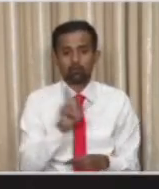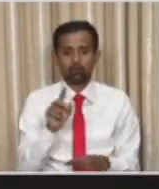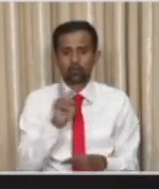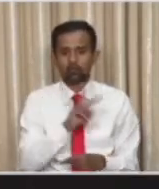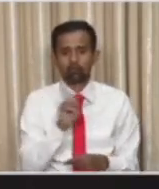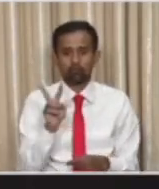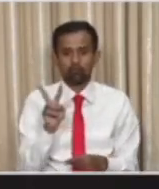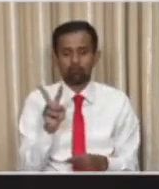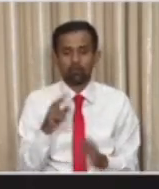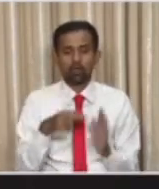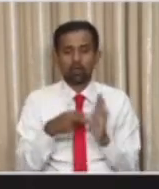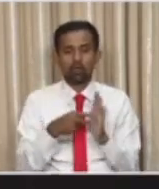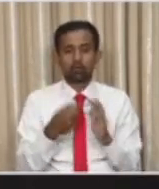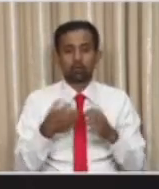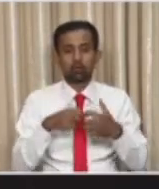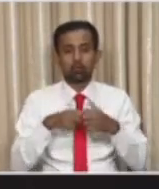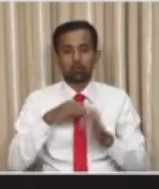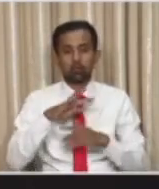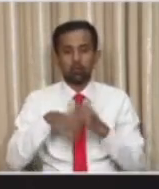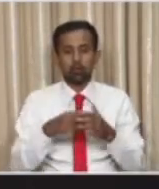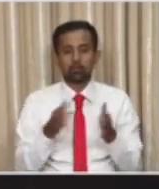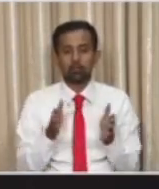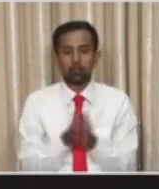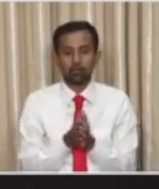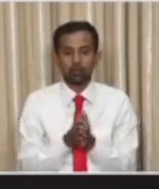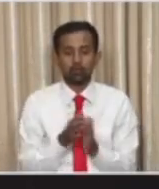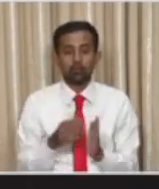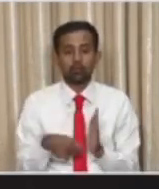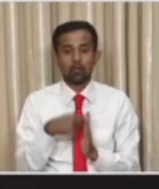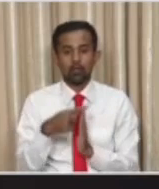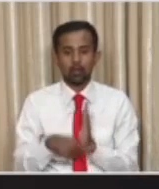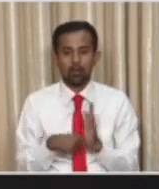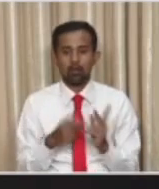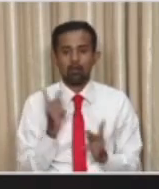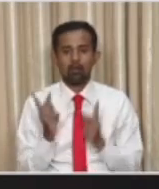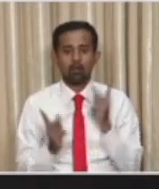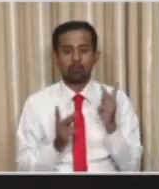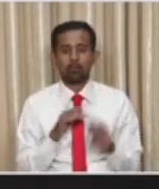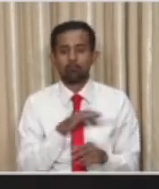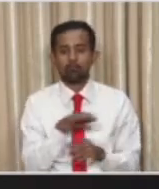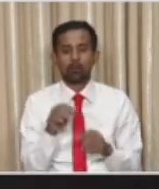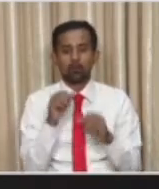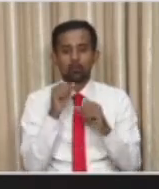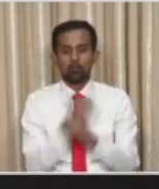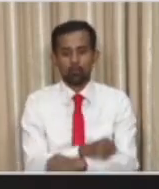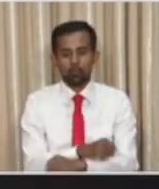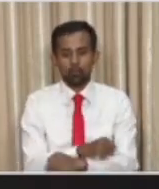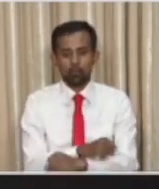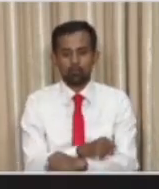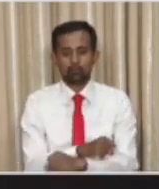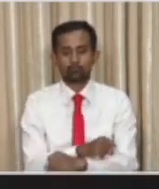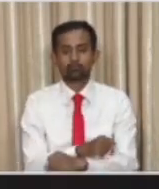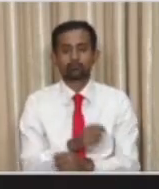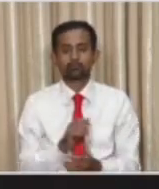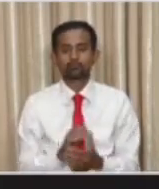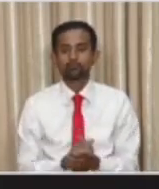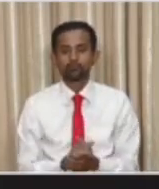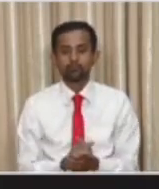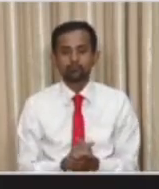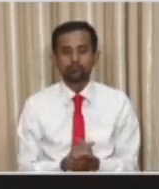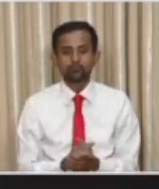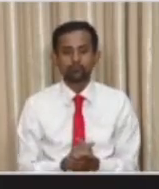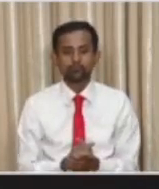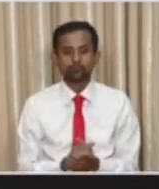2021-22 ආර්ථික අර්බුදයත් එක්ක මේ රටේ සංචාරක ශ්‍රේෂ්ඨය කඩාගෙන වැටුණා. ඒ තුල මේ